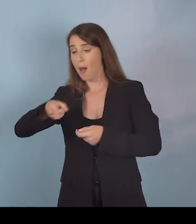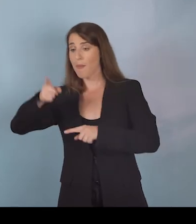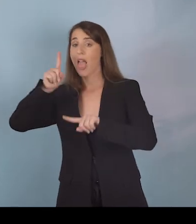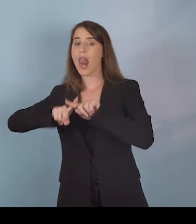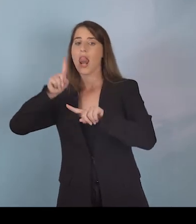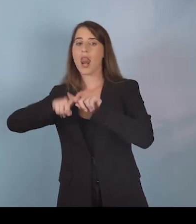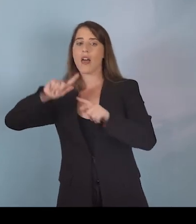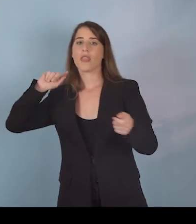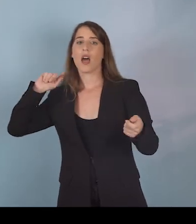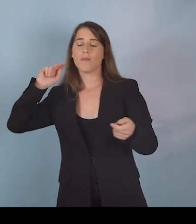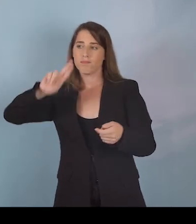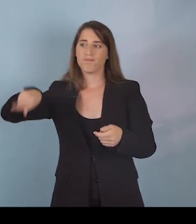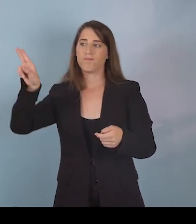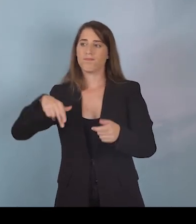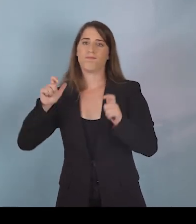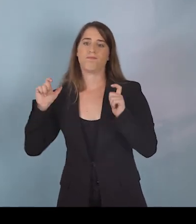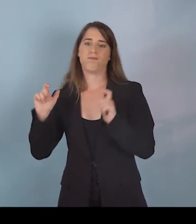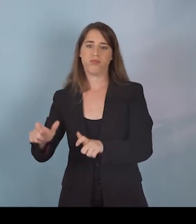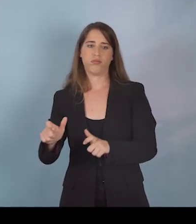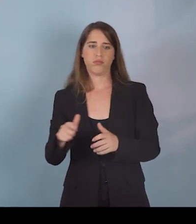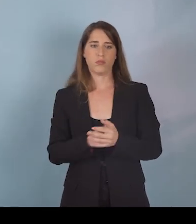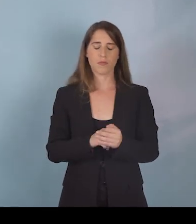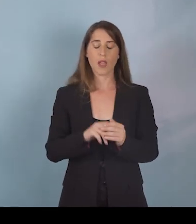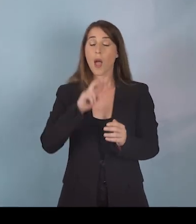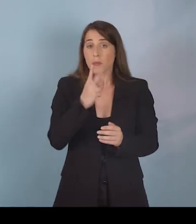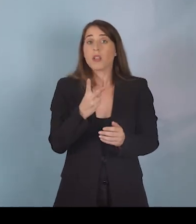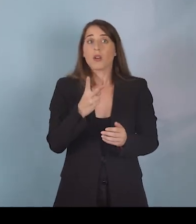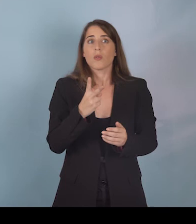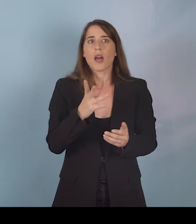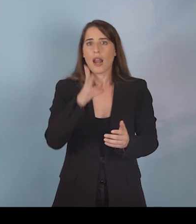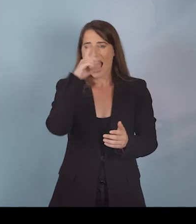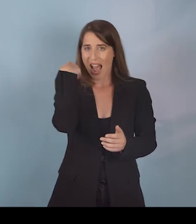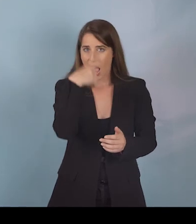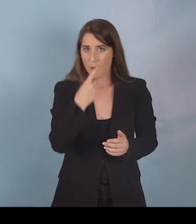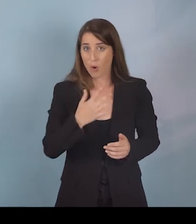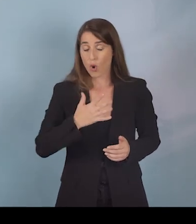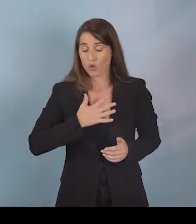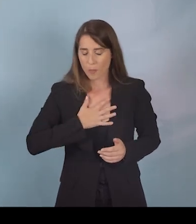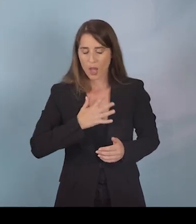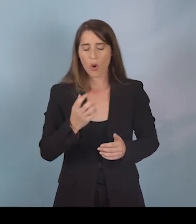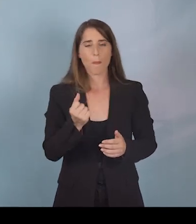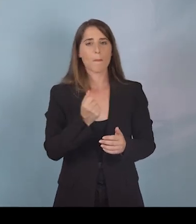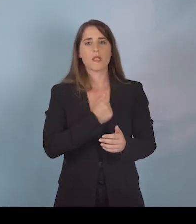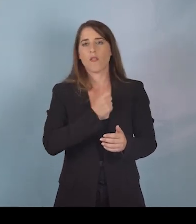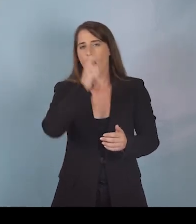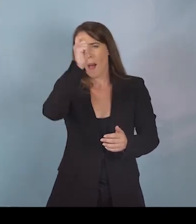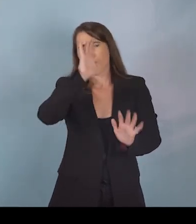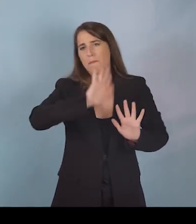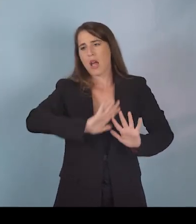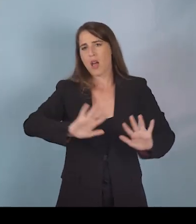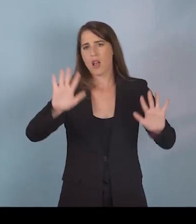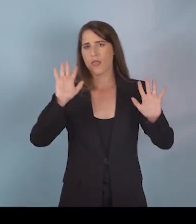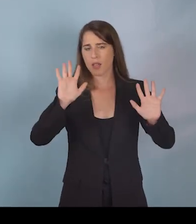στην Ελλάδα. Θα το δούμε. Το λέω ειλικρινά. Άμα